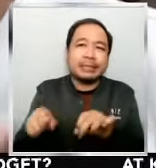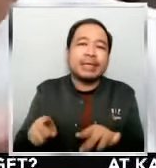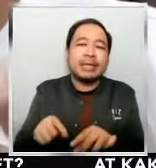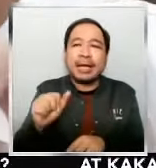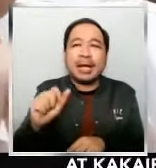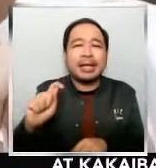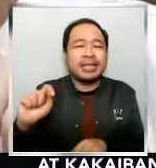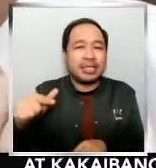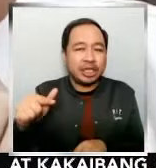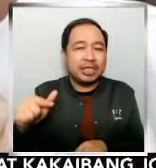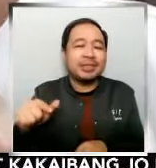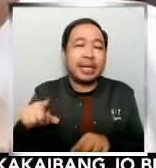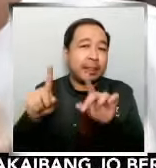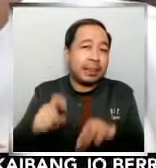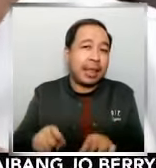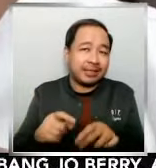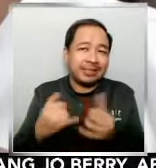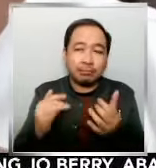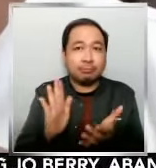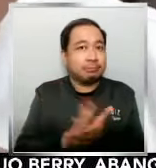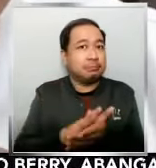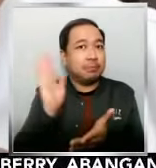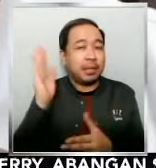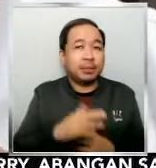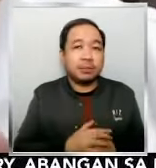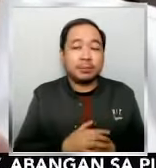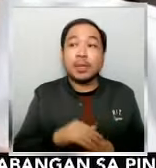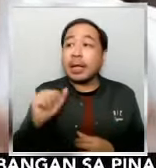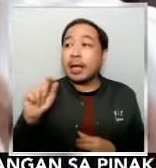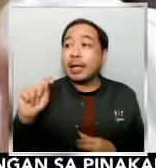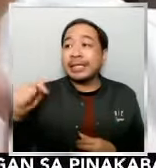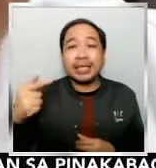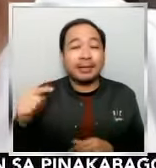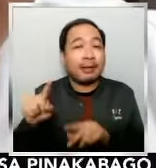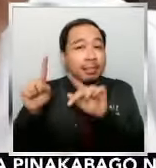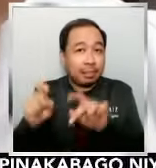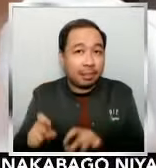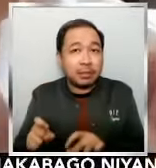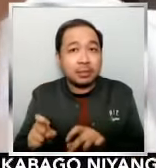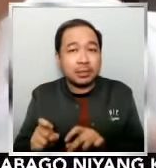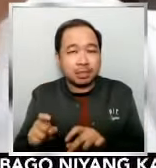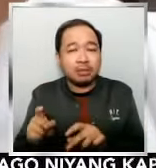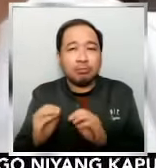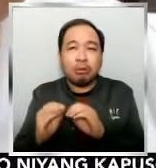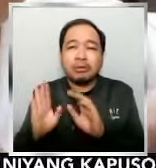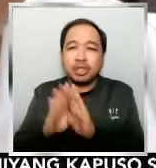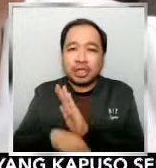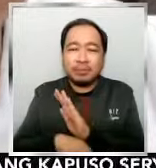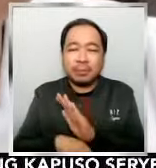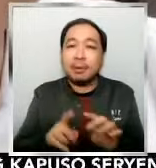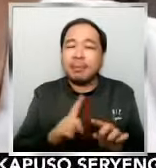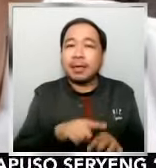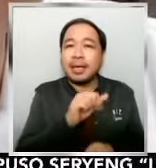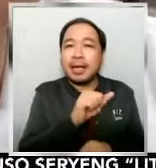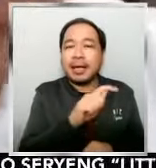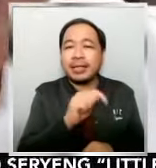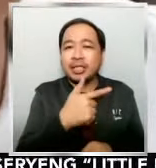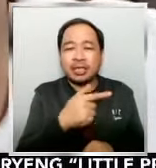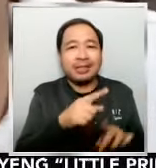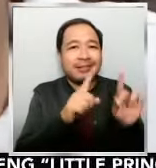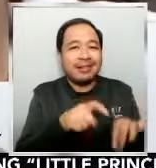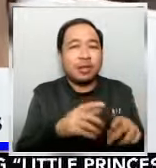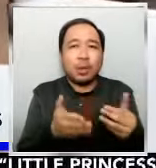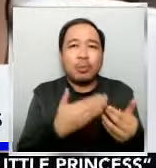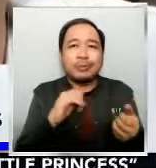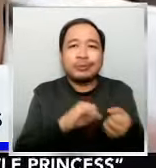ang presyo. Yung antigen test kasi ang mas mura. Pero yung antigen test, nagkakaubusan na rin.